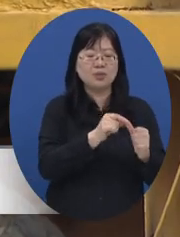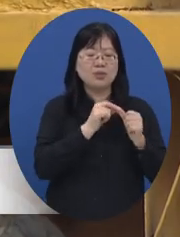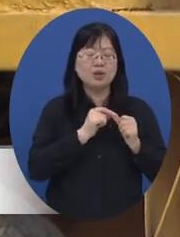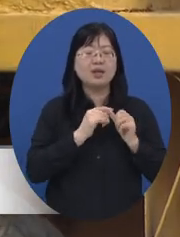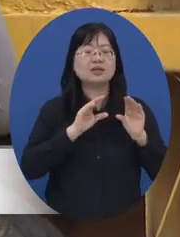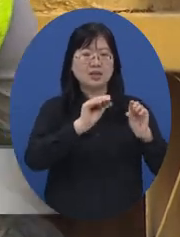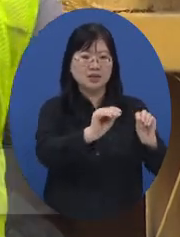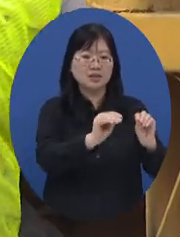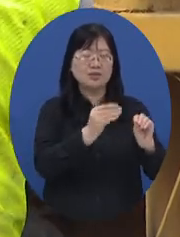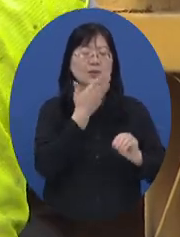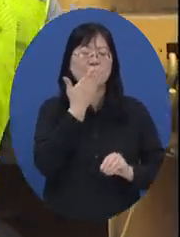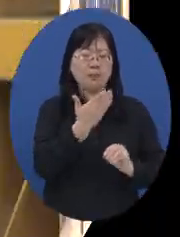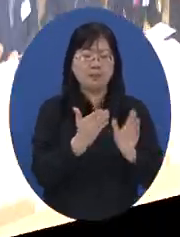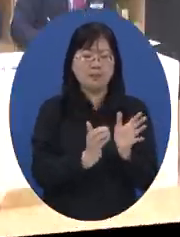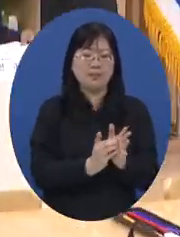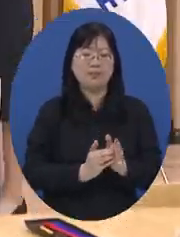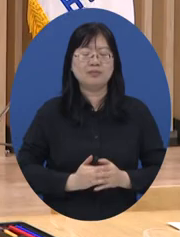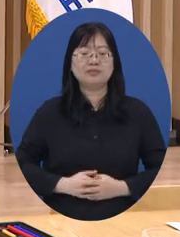차단으로도 이어질 수 있습니다.